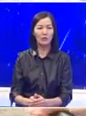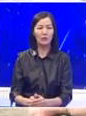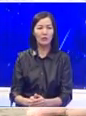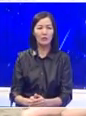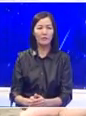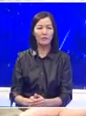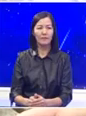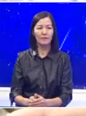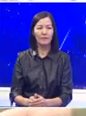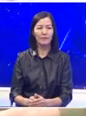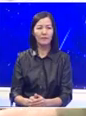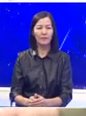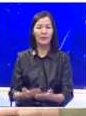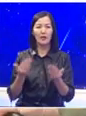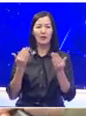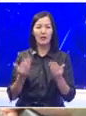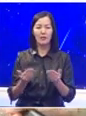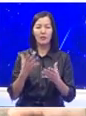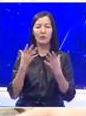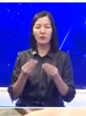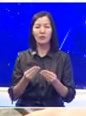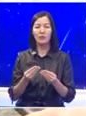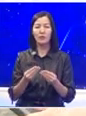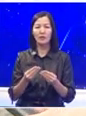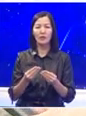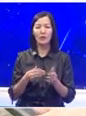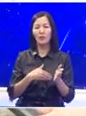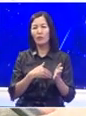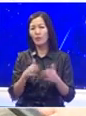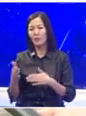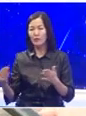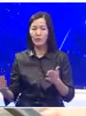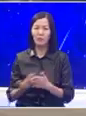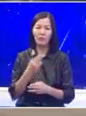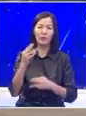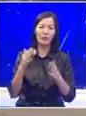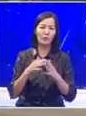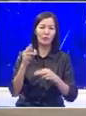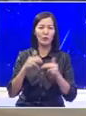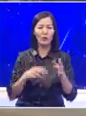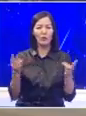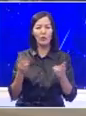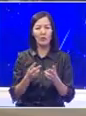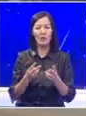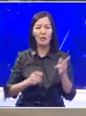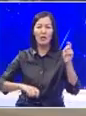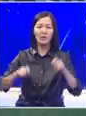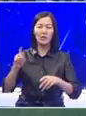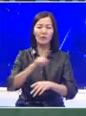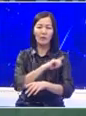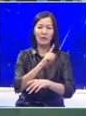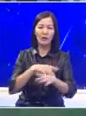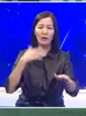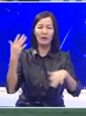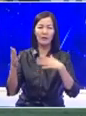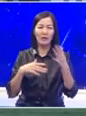фундамент ушел в землю. Вообще нам они положено этот подснос эти дома идти. Тұрғындары жаңбыр жауып, жел көтерілсе,